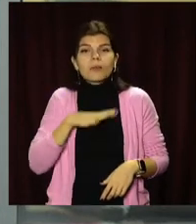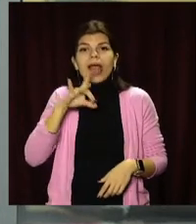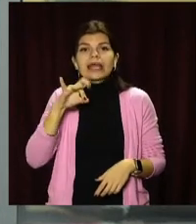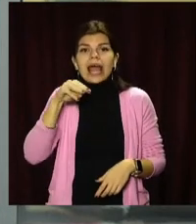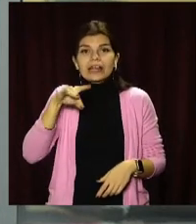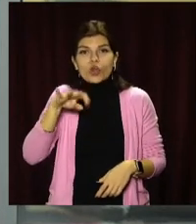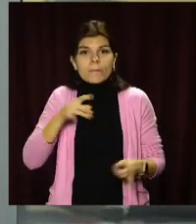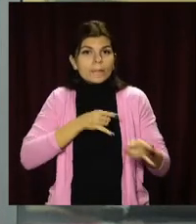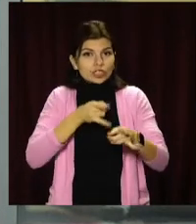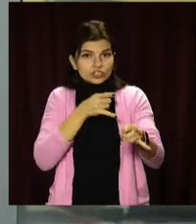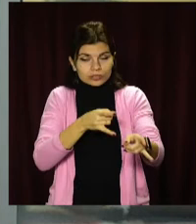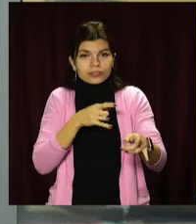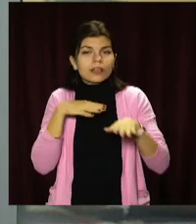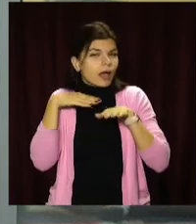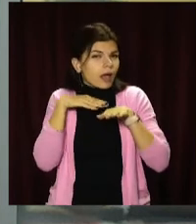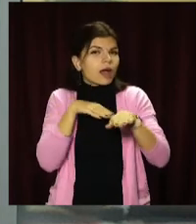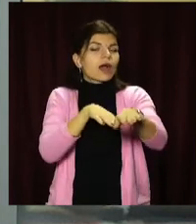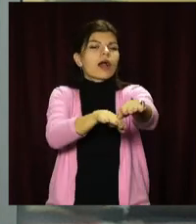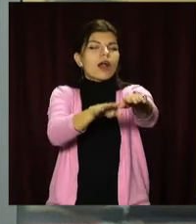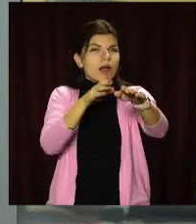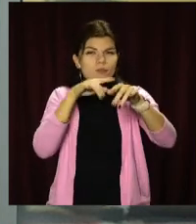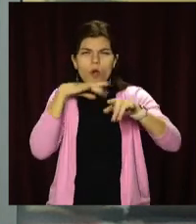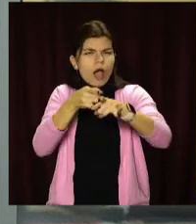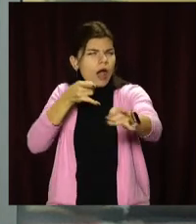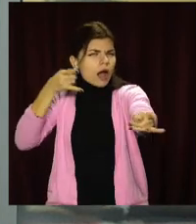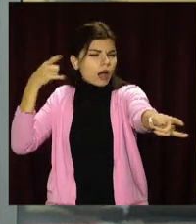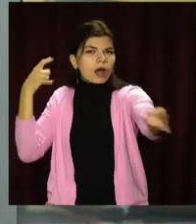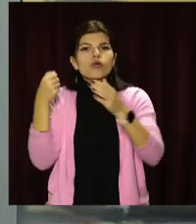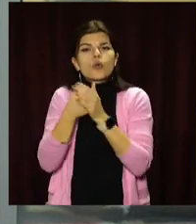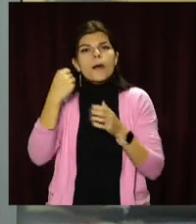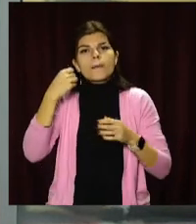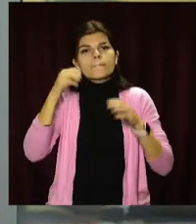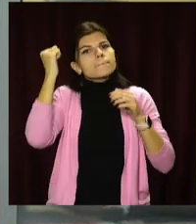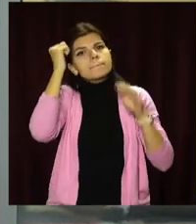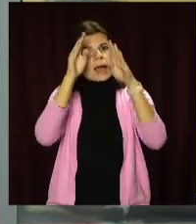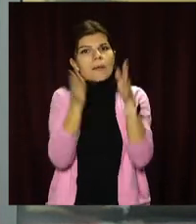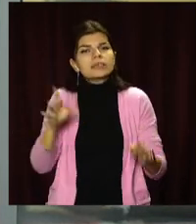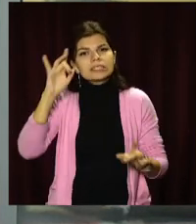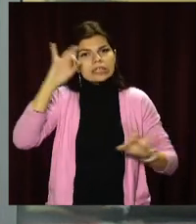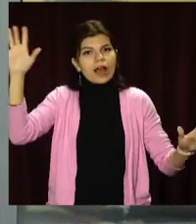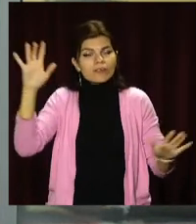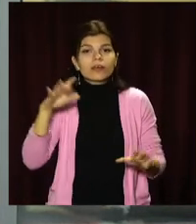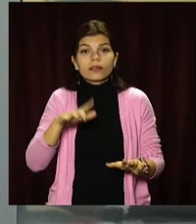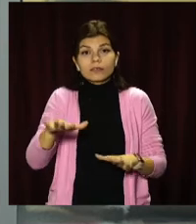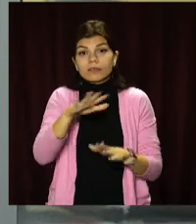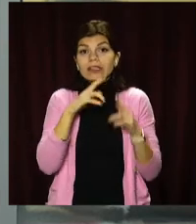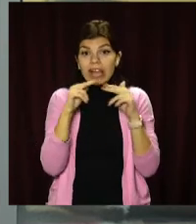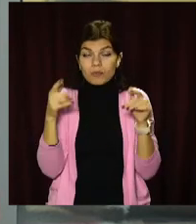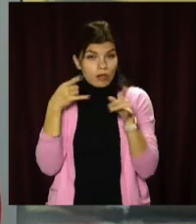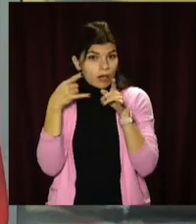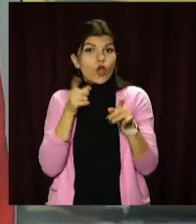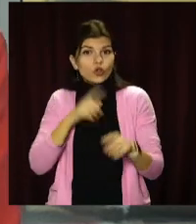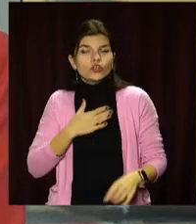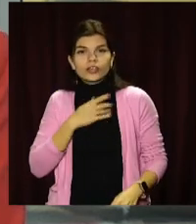на фестивальному причалі, а фінішувала колоритна колона біля пам'ятника Слави. Разом з автомобілістами Дніпром проїхався і